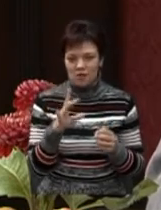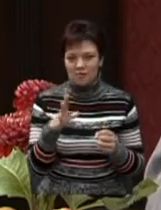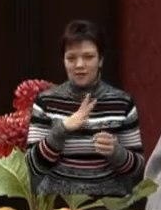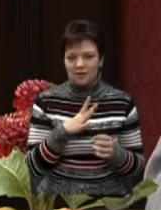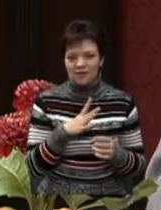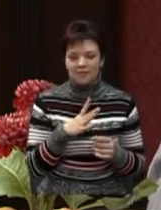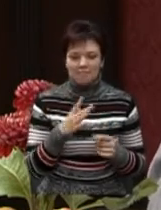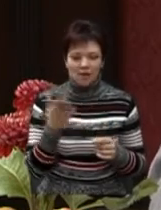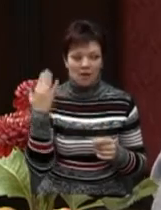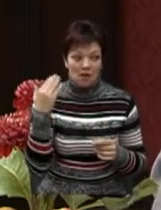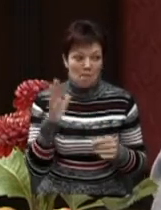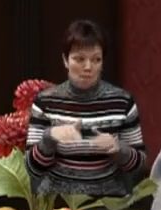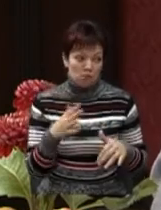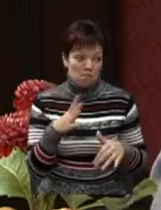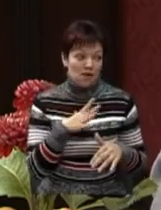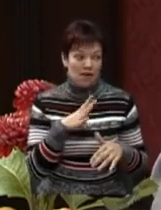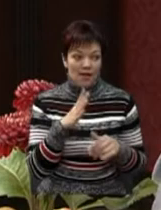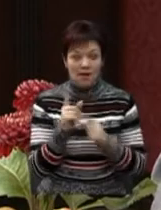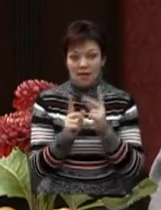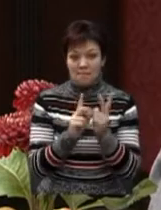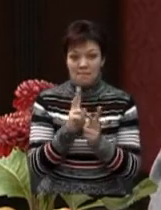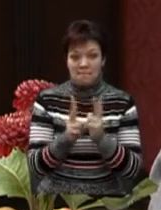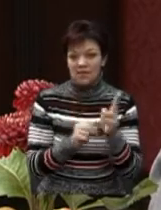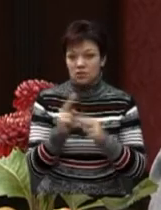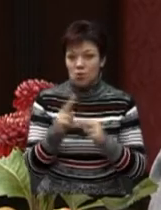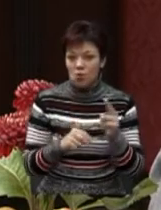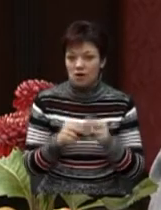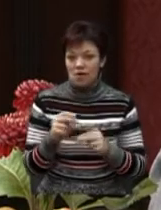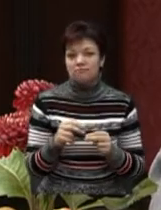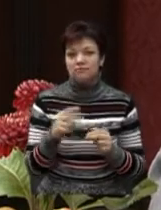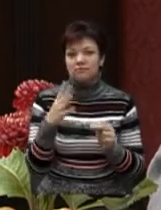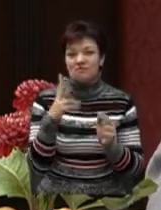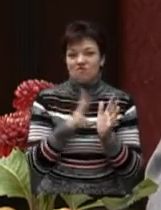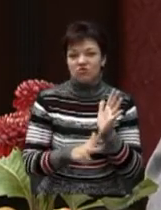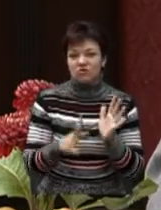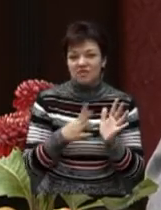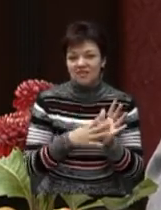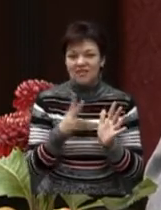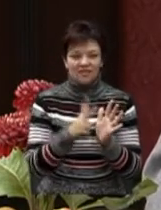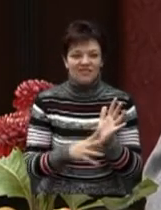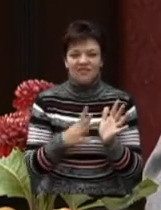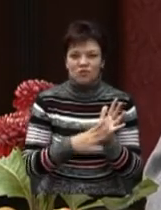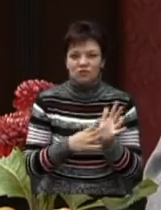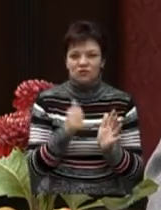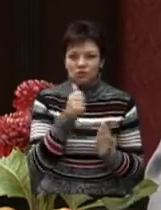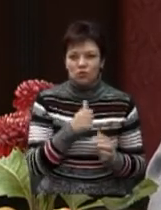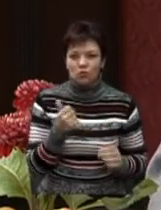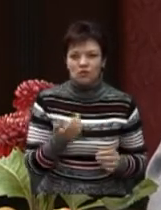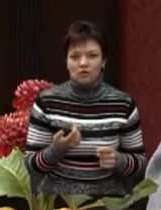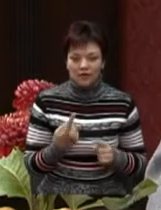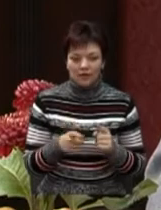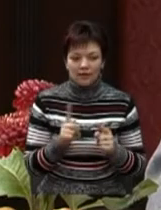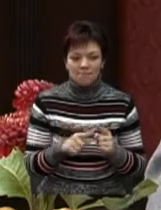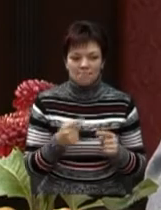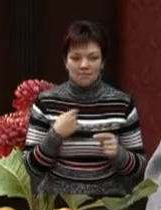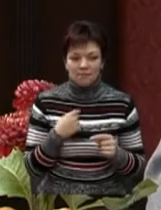89-90-й, горбачевские реформы экономические, закон о кооперации, закон об акционерных обществах. И мы вот с друзьями решили